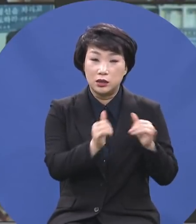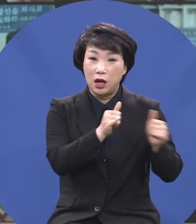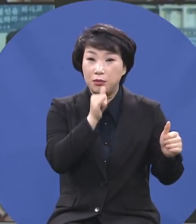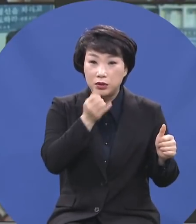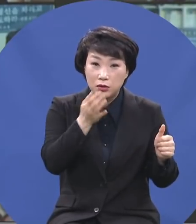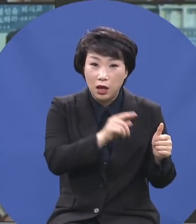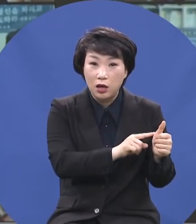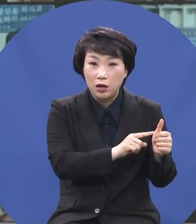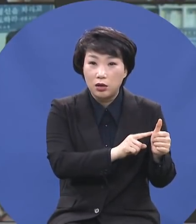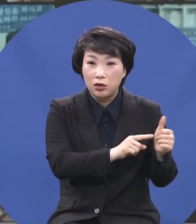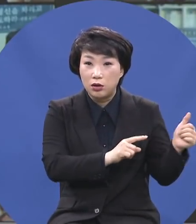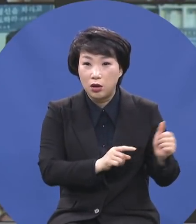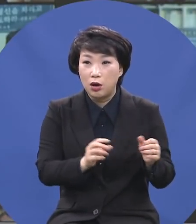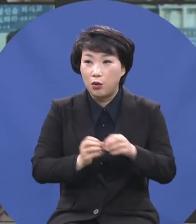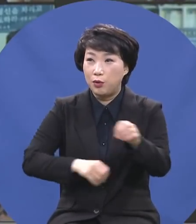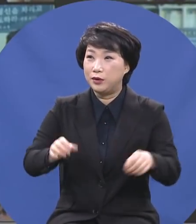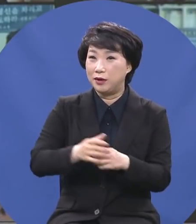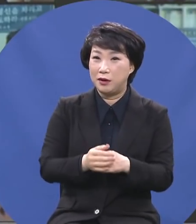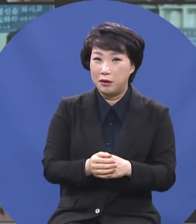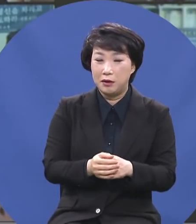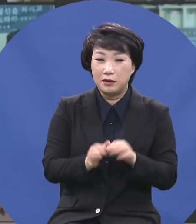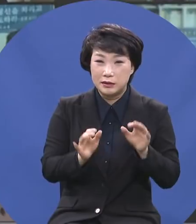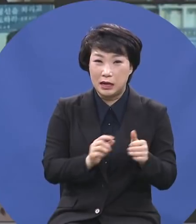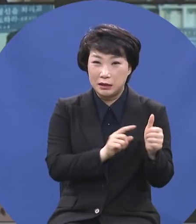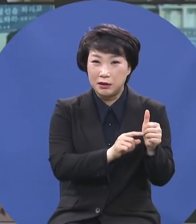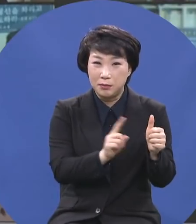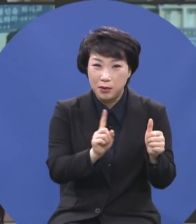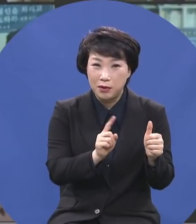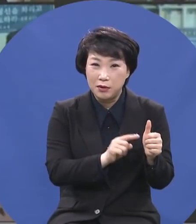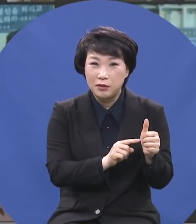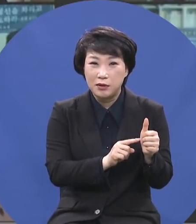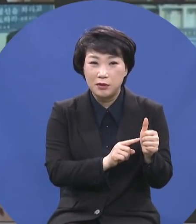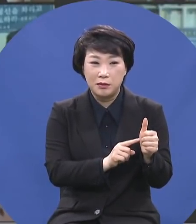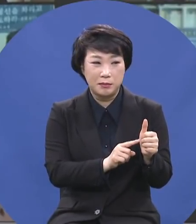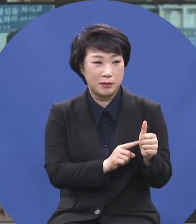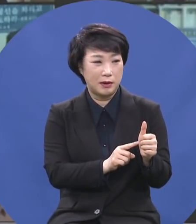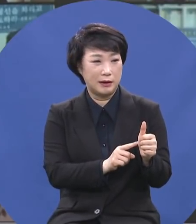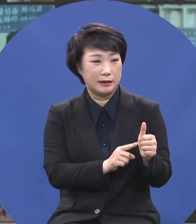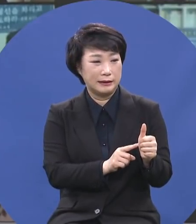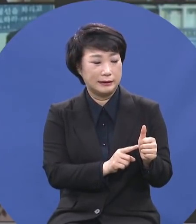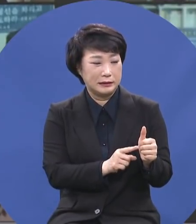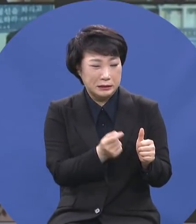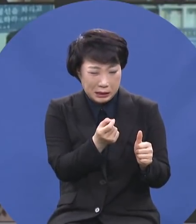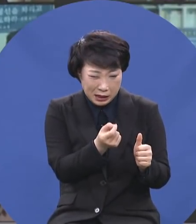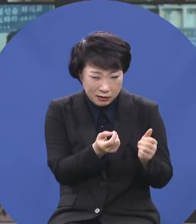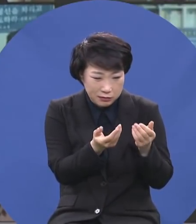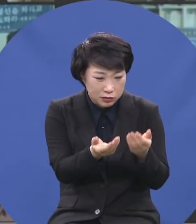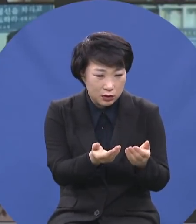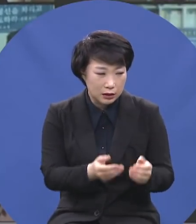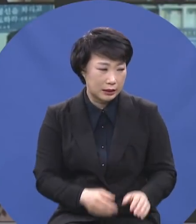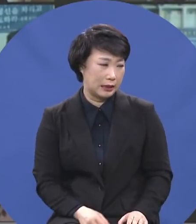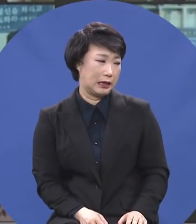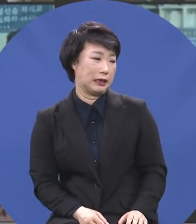수 있는 사람들은 아주 참 그래서 내가 느끼는 게 뭐냐.